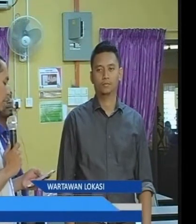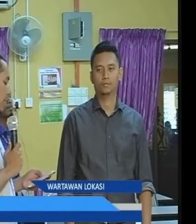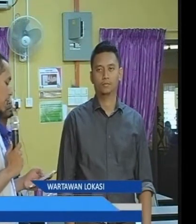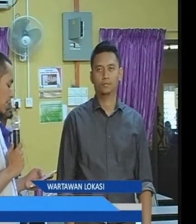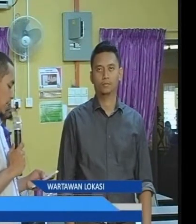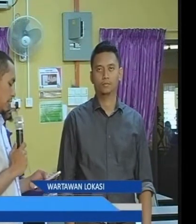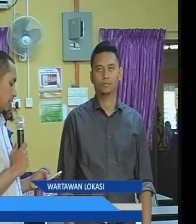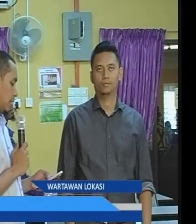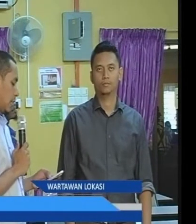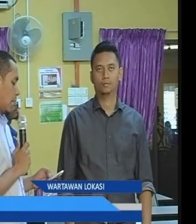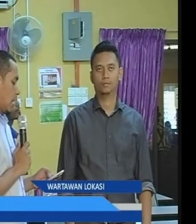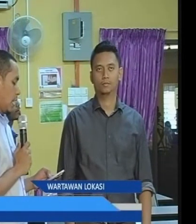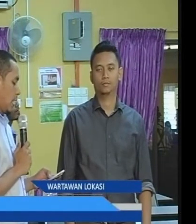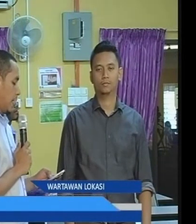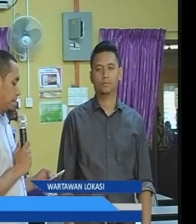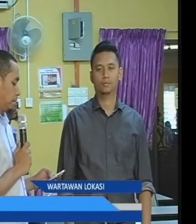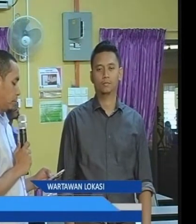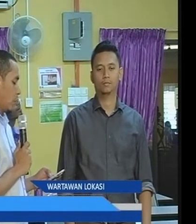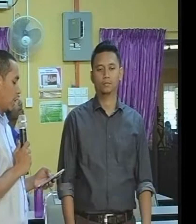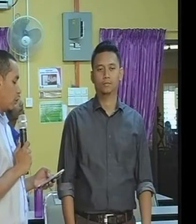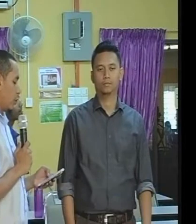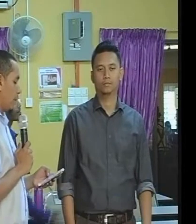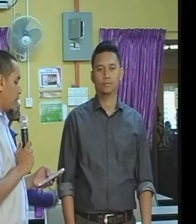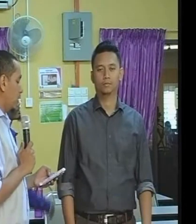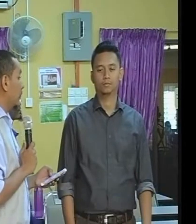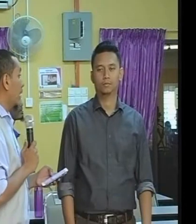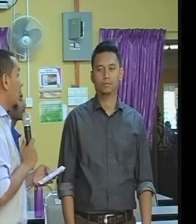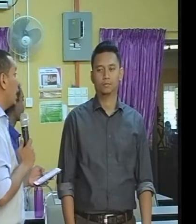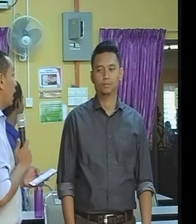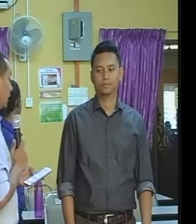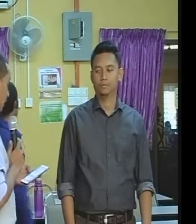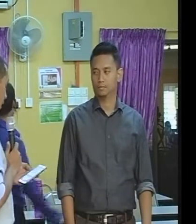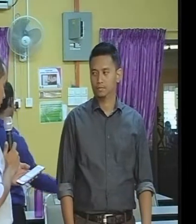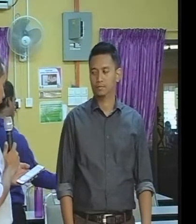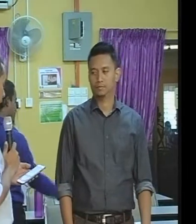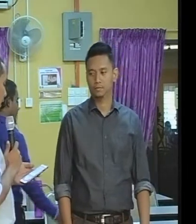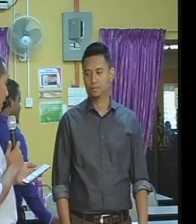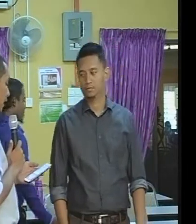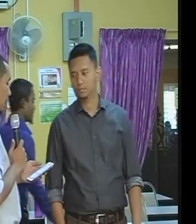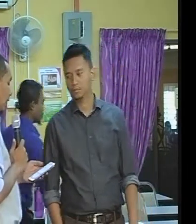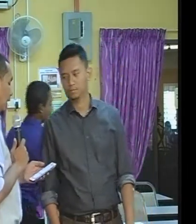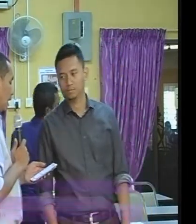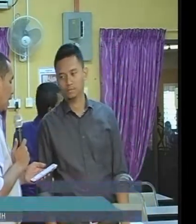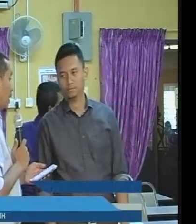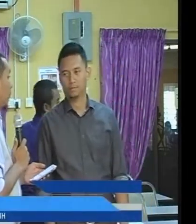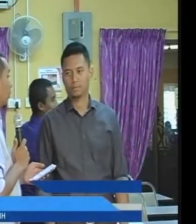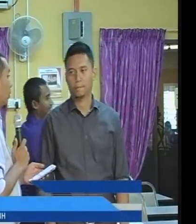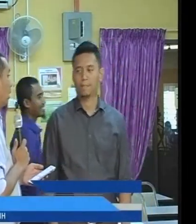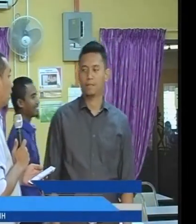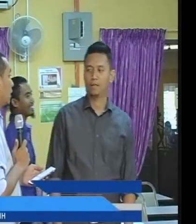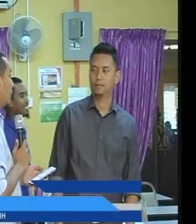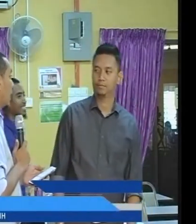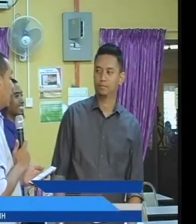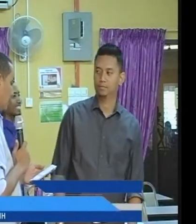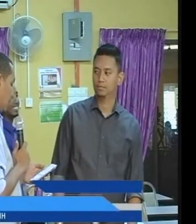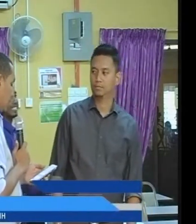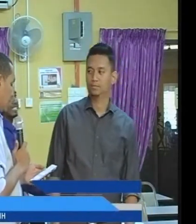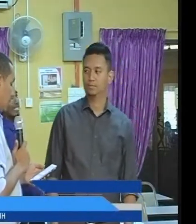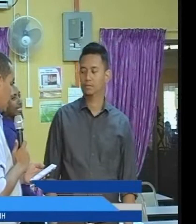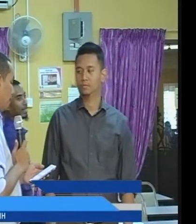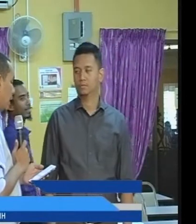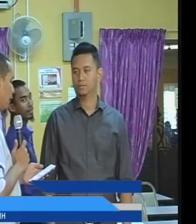emas sebentar tadi. Okey coach Saiful, tanya atas kemenangan pasukan anda sebentar